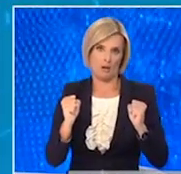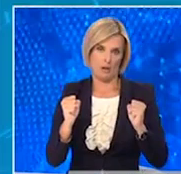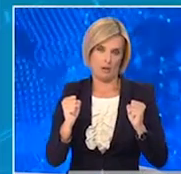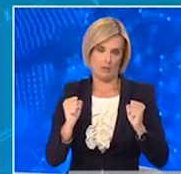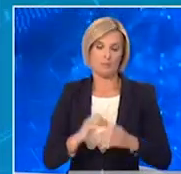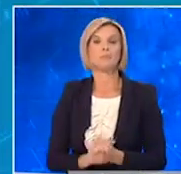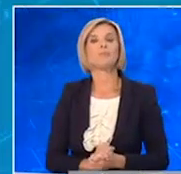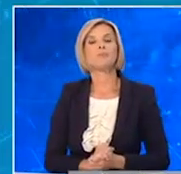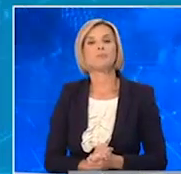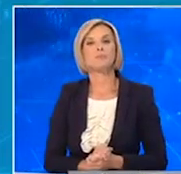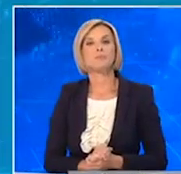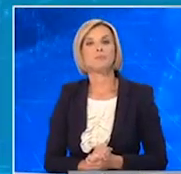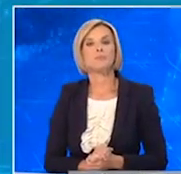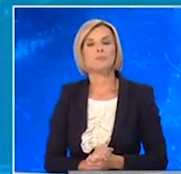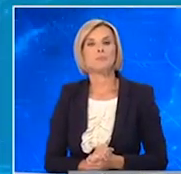είναι ότι